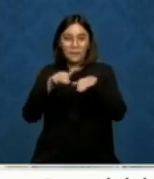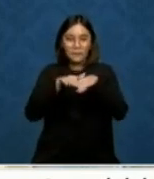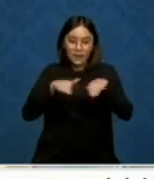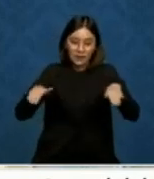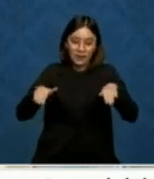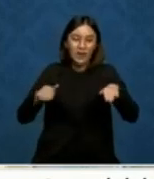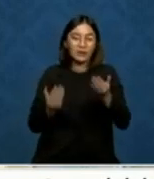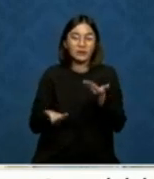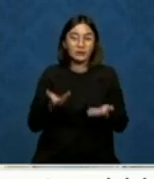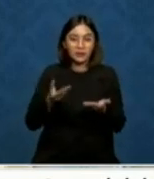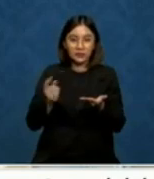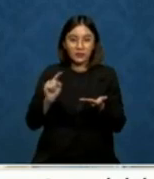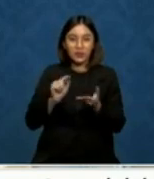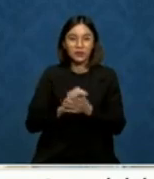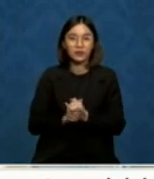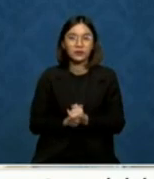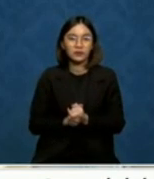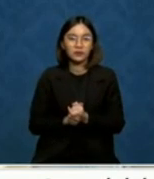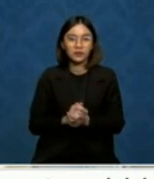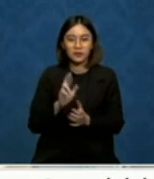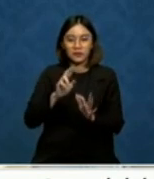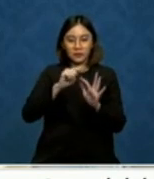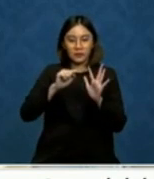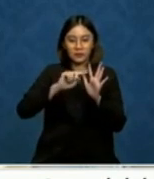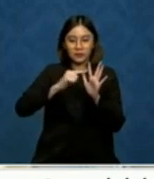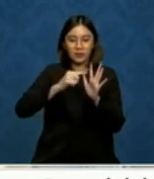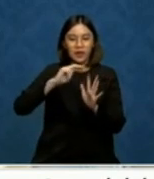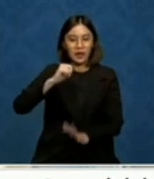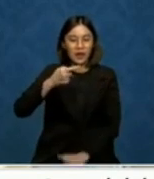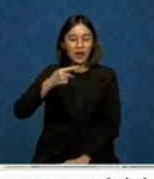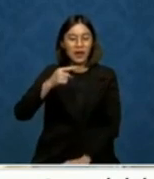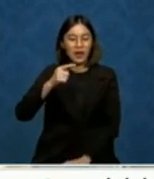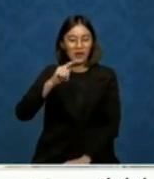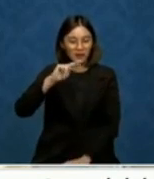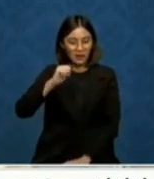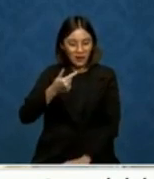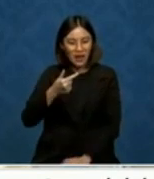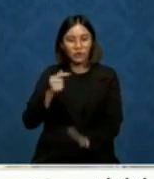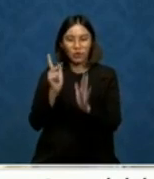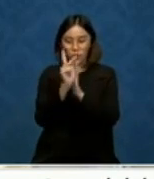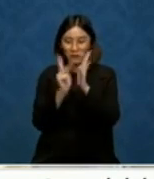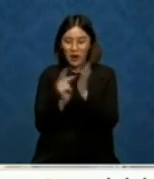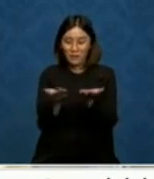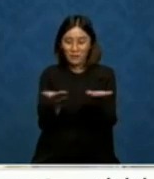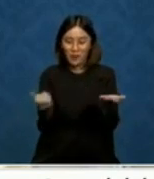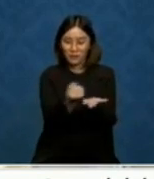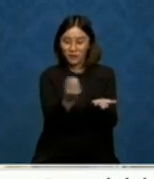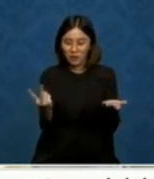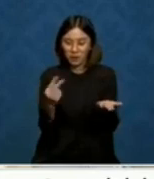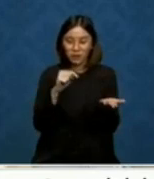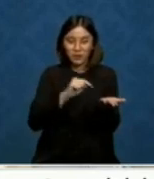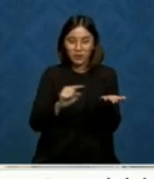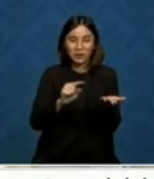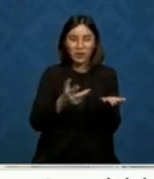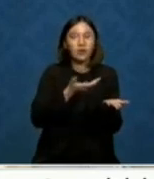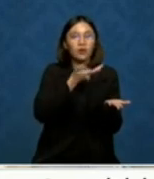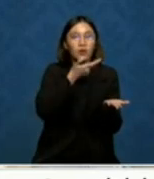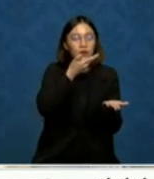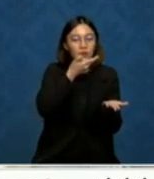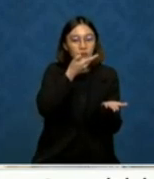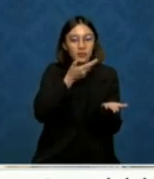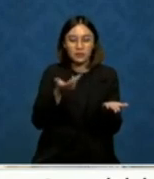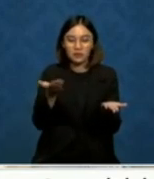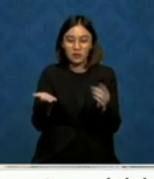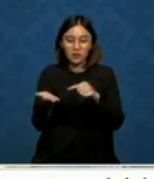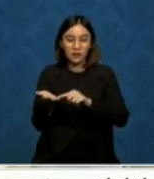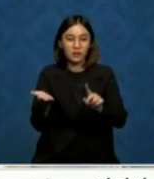แล้วก็ร่างกฎหมายนะครับทั้ง2ฉบับนะครับของท่านอนุทินก็ดีหรือ